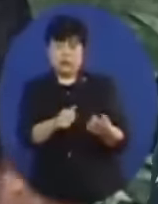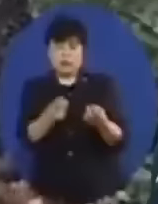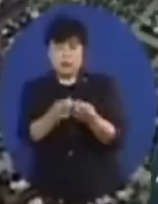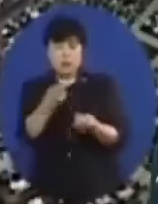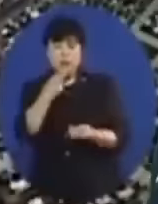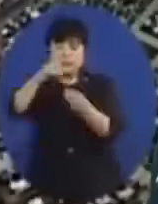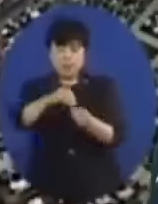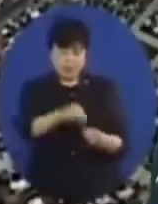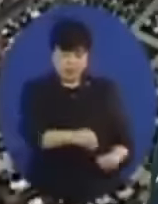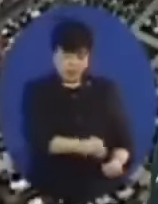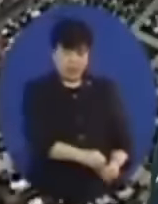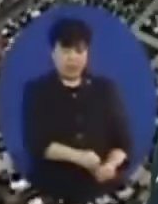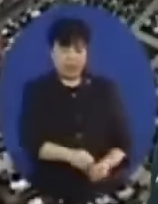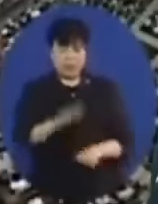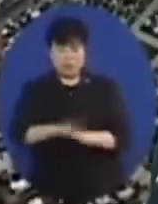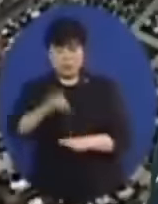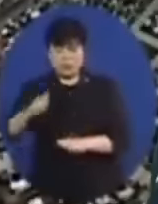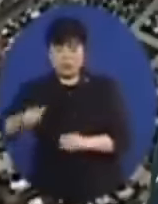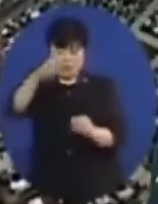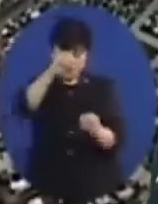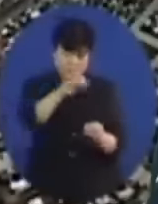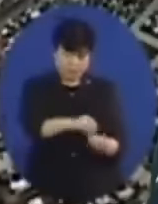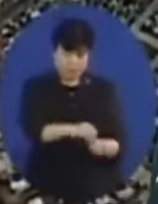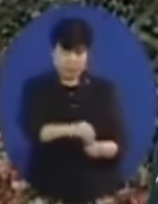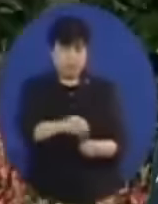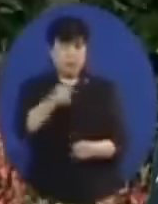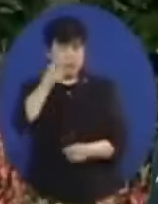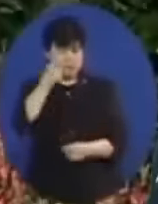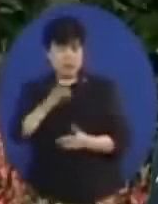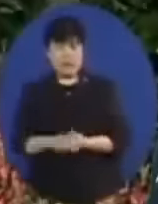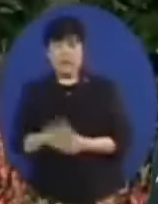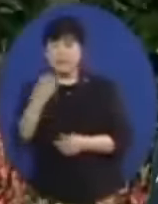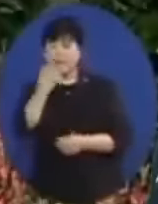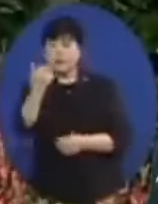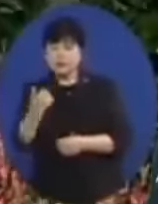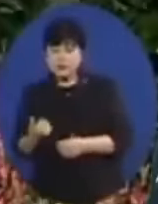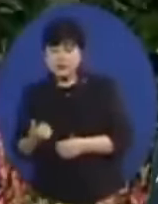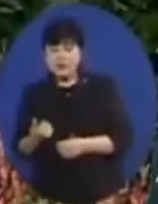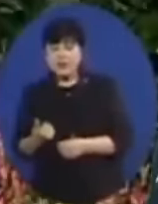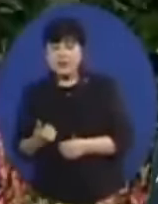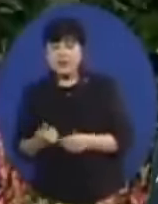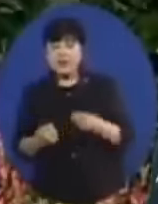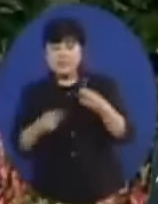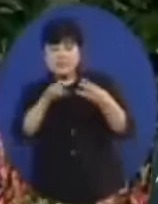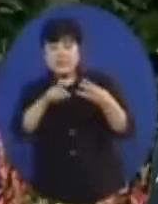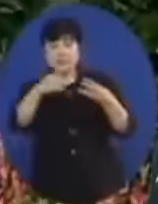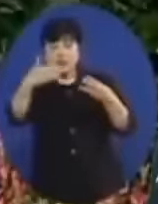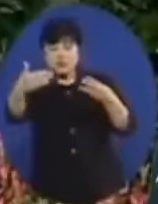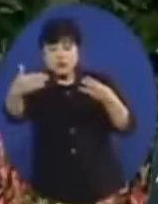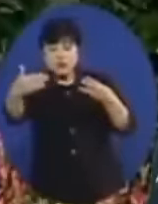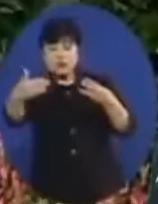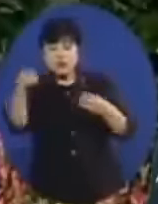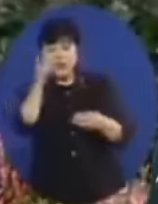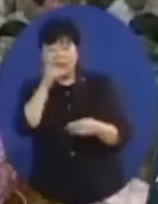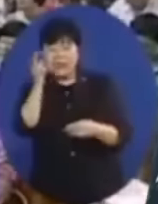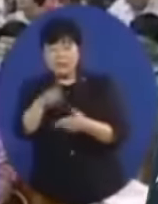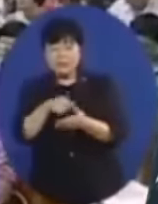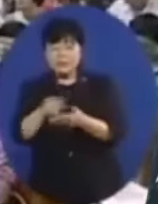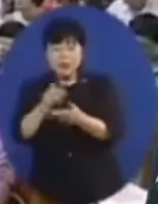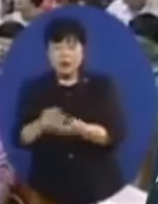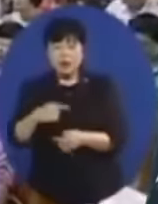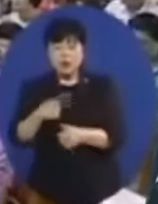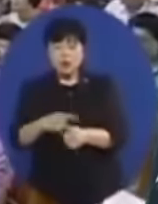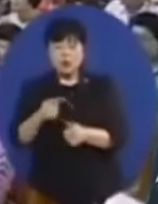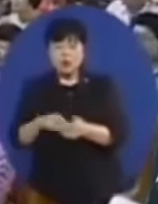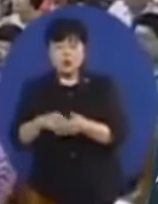쇠잔해지고 가는 것입니다. 베드로전서 3장 9절로 11절에 악을 악으로 욕을 욕으로 갚지 말고 도리어 복을